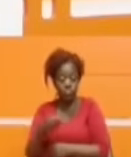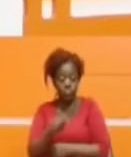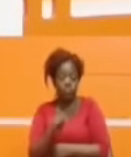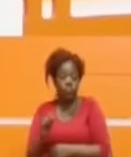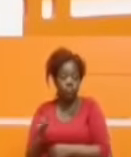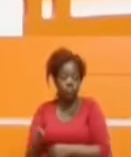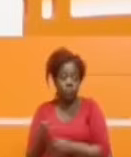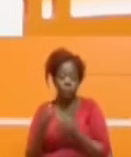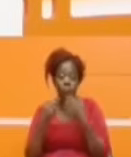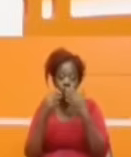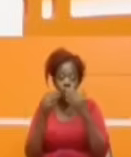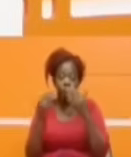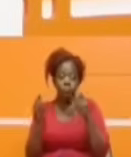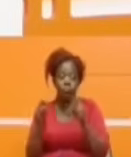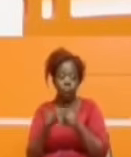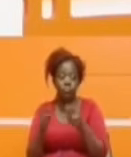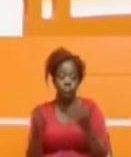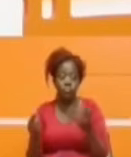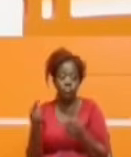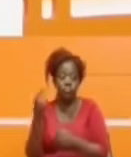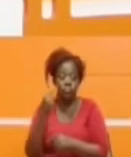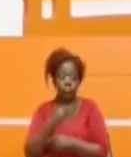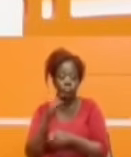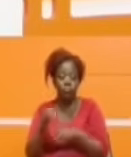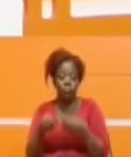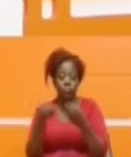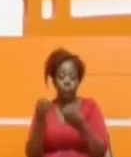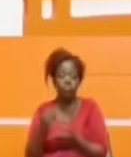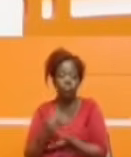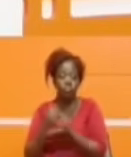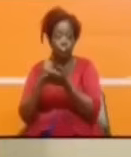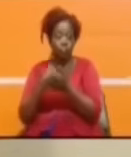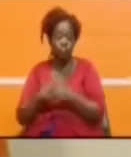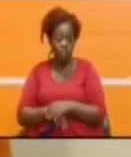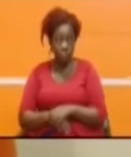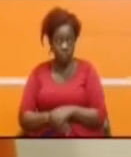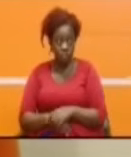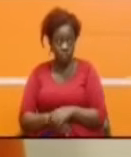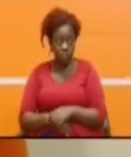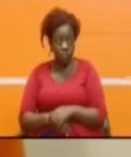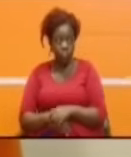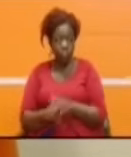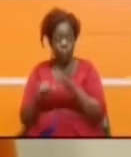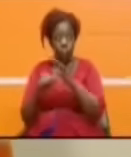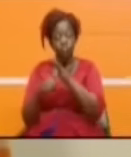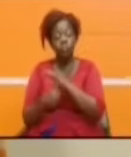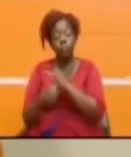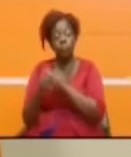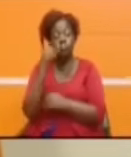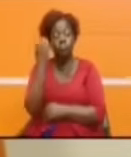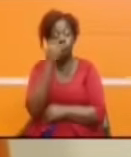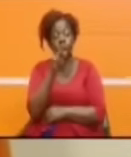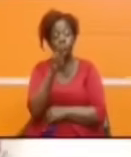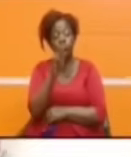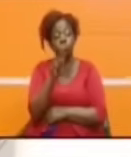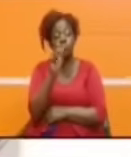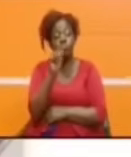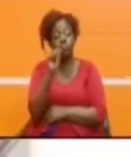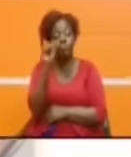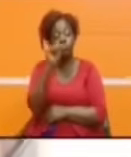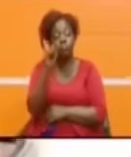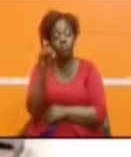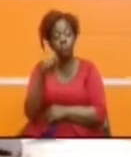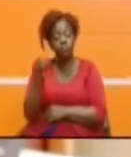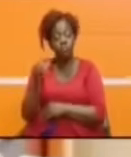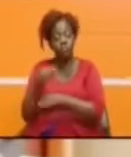nti tasiima ng'ate bulijjo bamuwa obuyambi. Ensonga za Kazannyirizi Maulana kasozi yasindikiddwa oluzira okutusanga